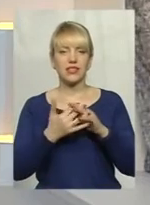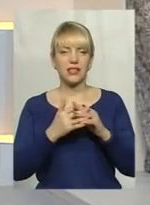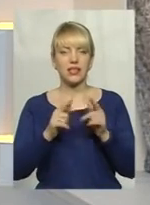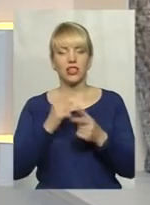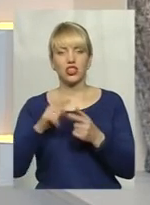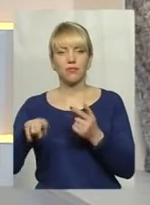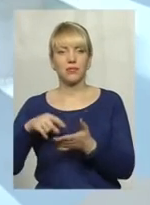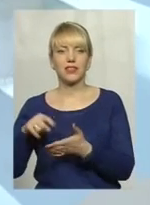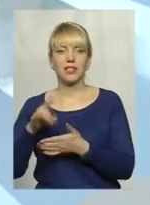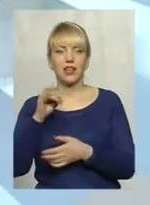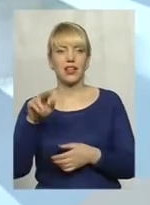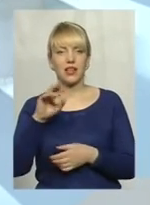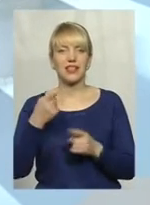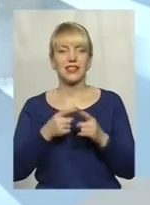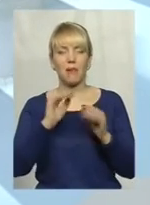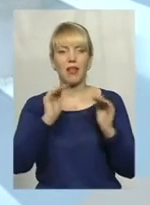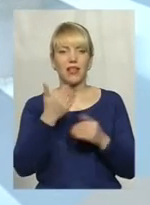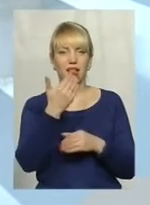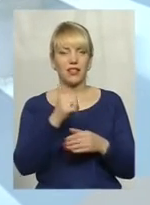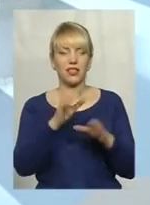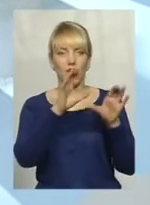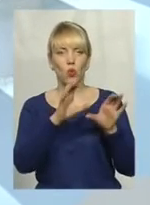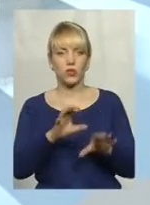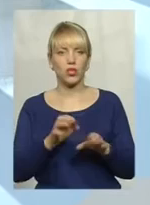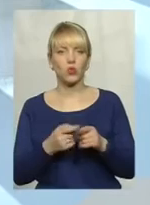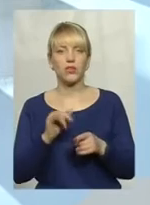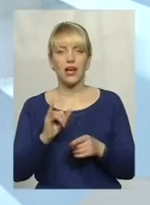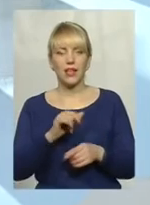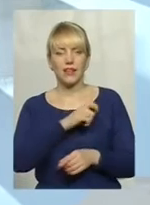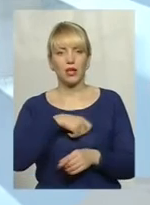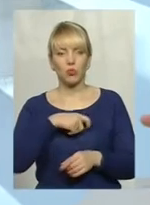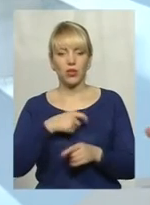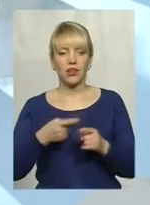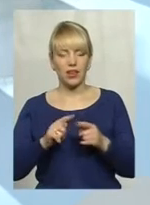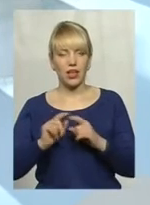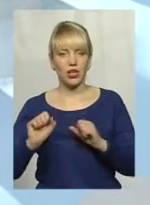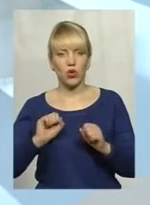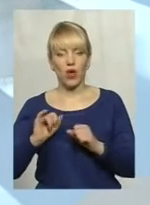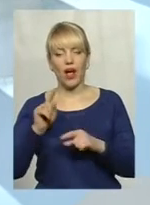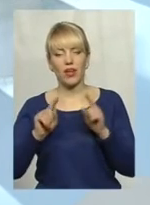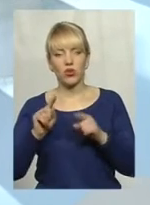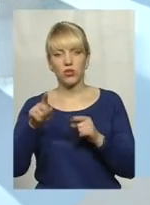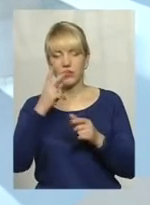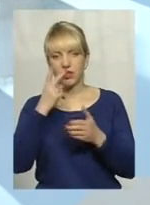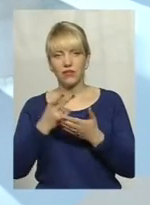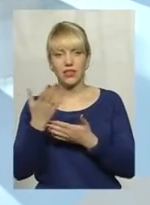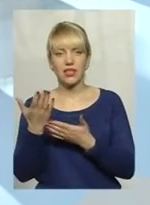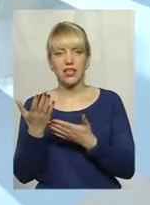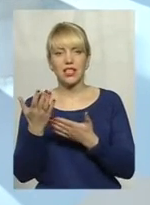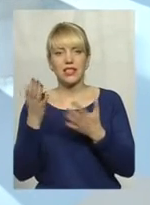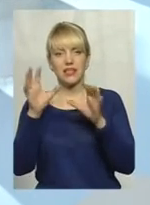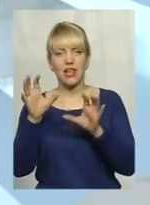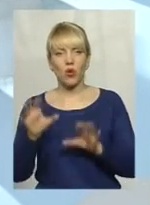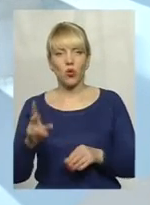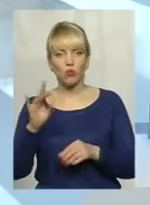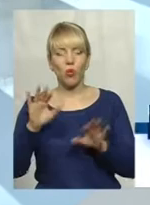Так, така маленька їхня конституція. І депутат в основному керується нею. Деколи вони ще заглядають закон про місцеве самоврядування та